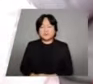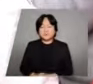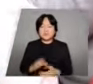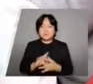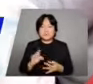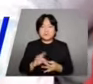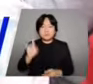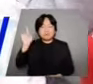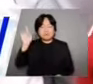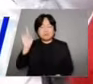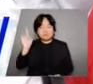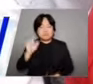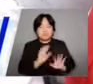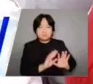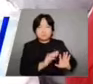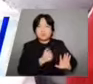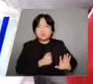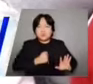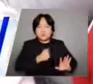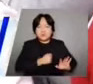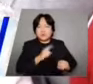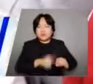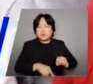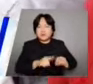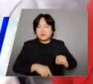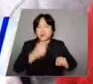pa. Pumasok dahil may sunog daw sa ward.